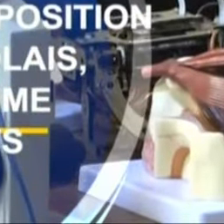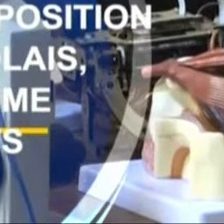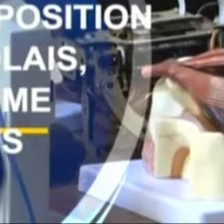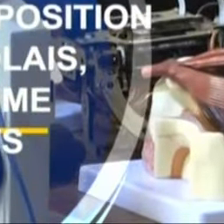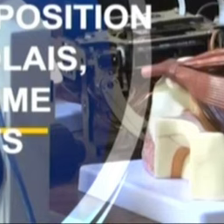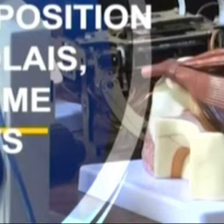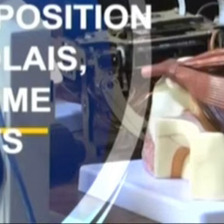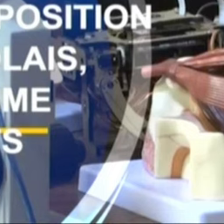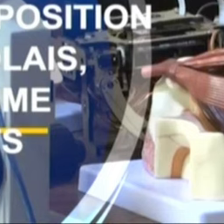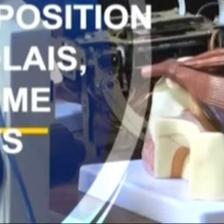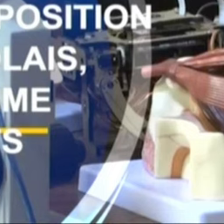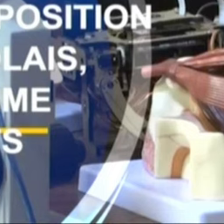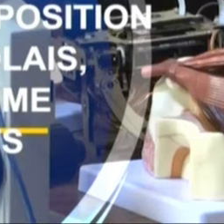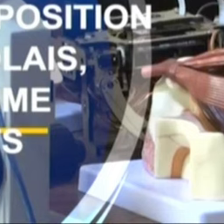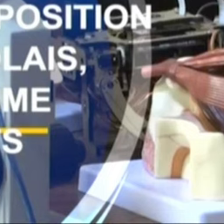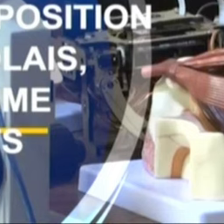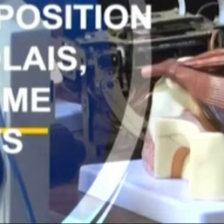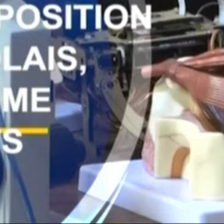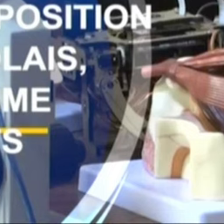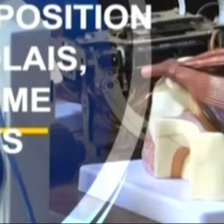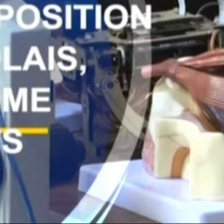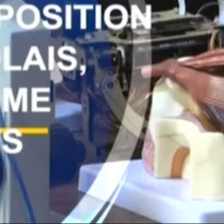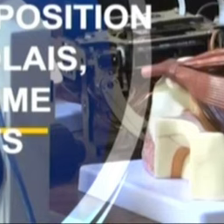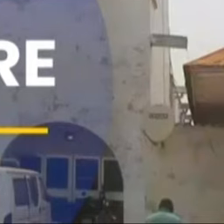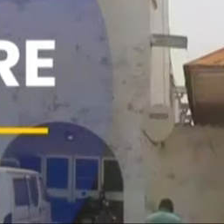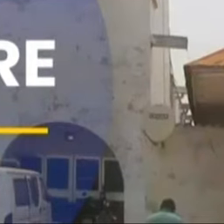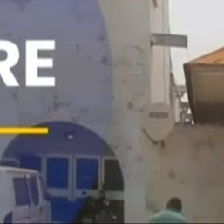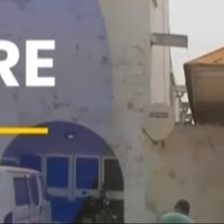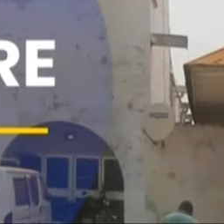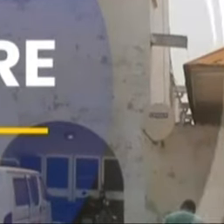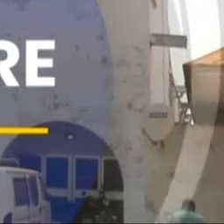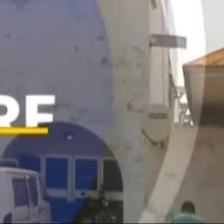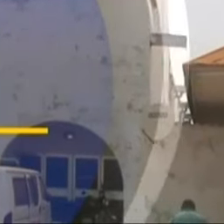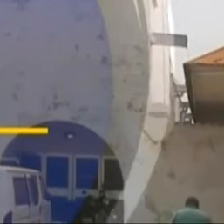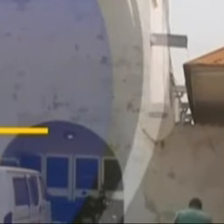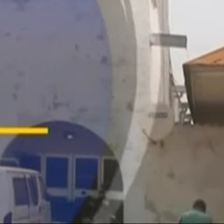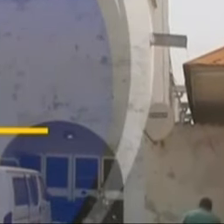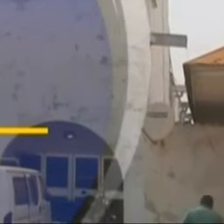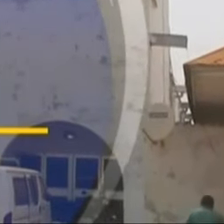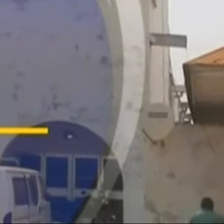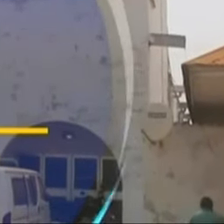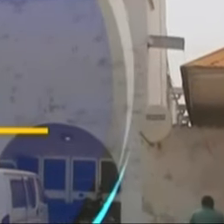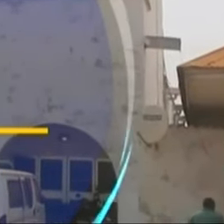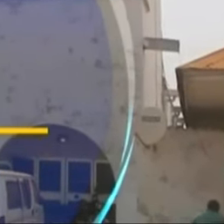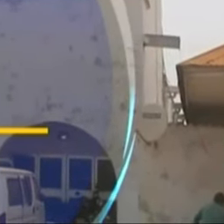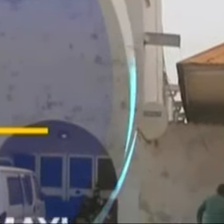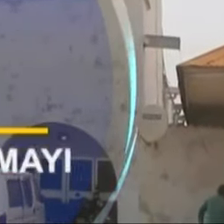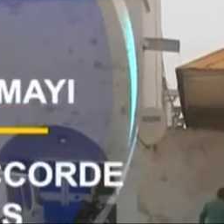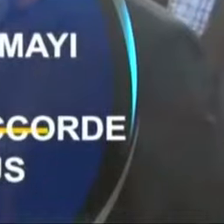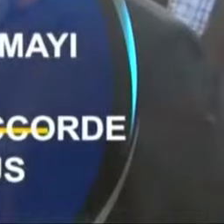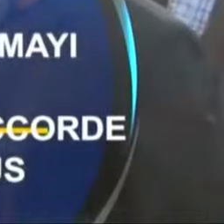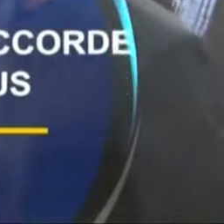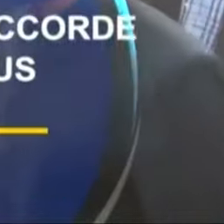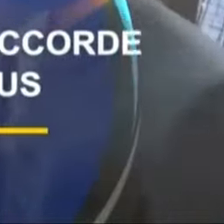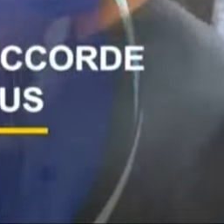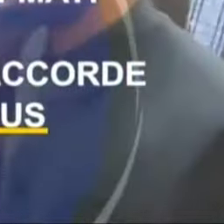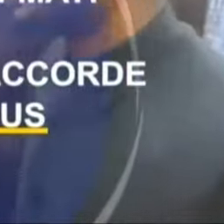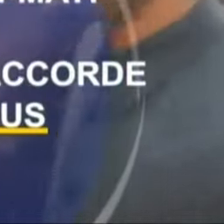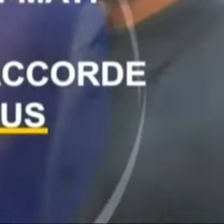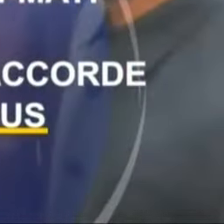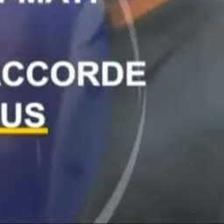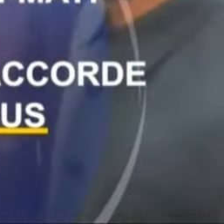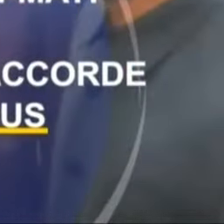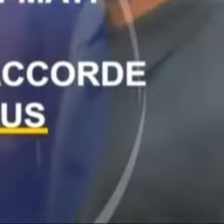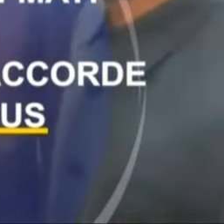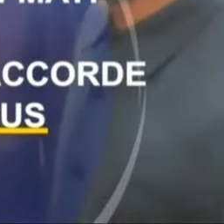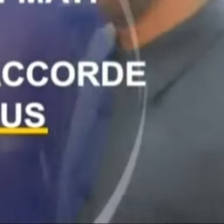centrale de la ville de Mbujimayi dans la province du Kassai-Oriental sera complètement réhabilitée, dixit Constant Mutamba, ministre d'État, ministre de la Justice